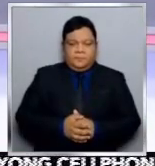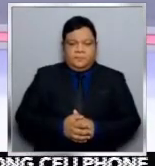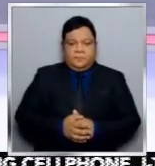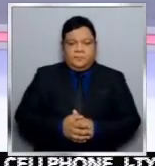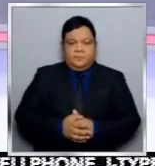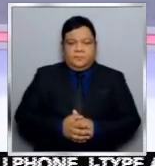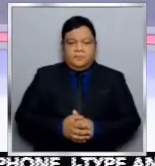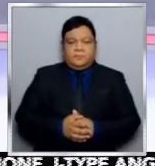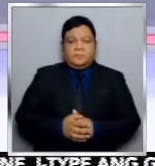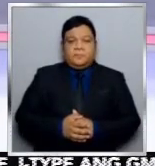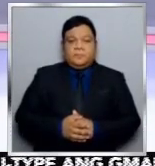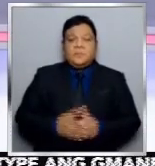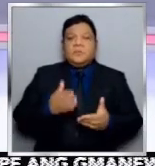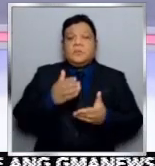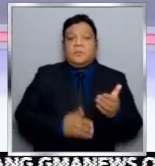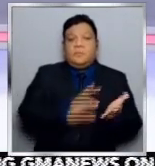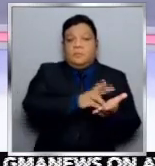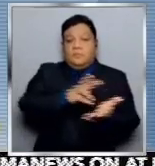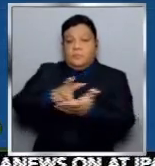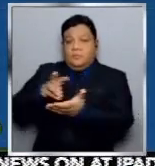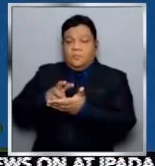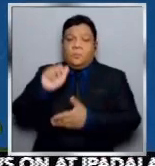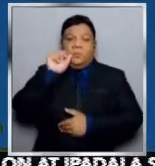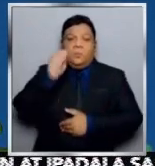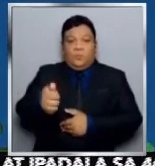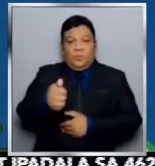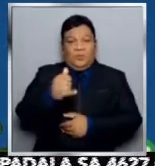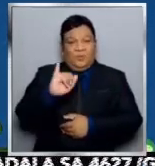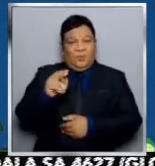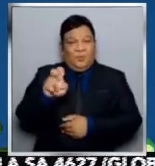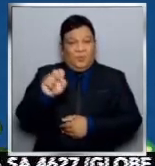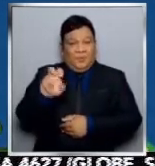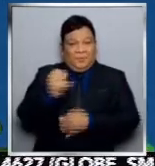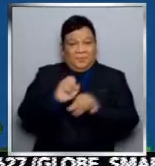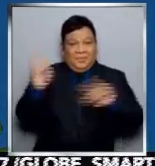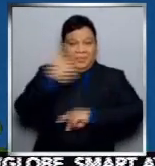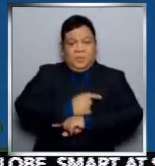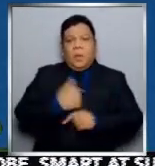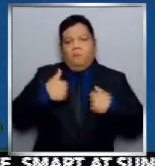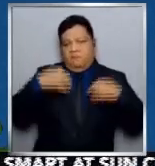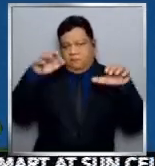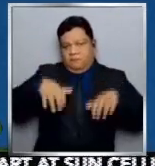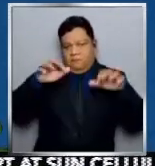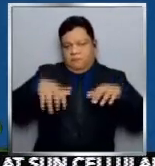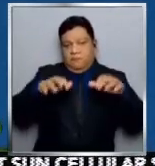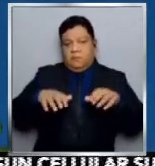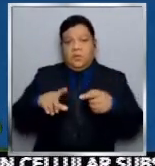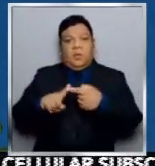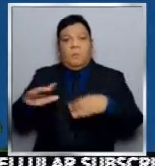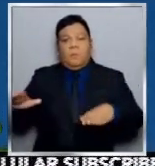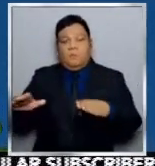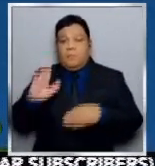Uulanin po ang ilang bahagi ng bansa bukas, Araw ng Kalayaan. Sa datos ng Metro Weather umaga pa lang, may ulan na sa Bicol Region, Calabar Zone